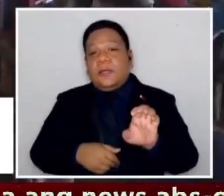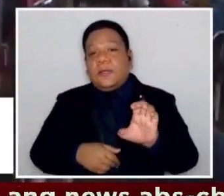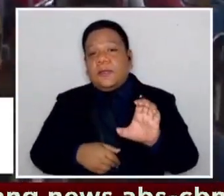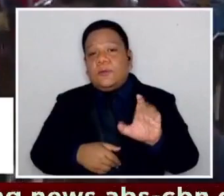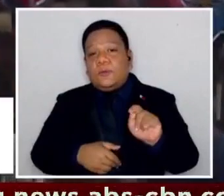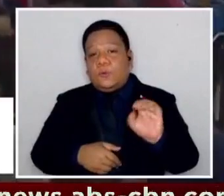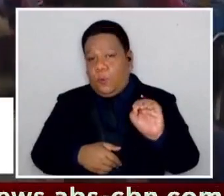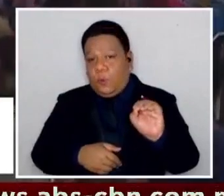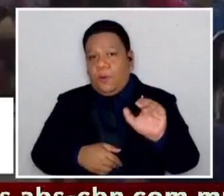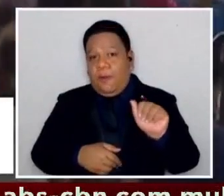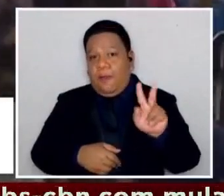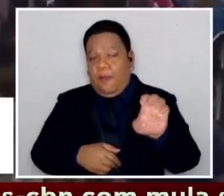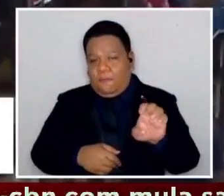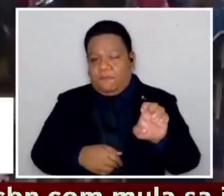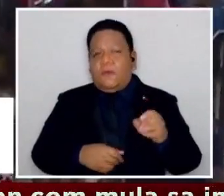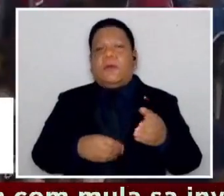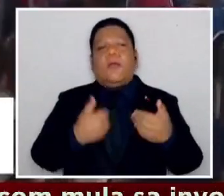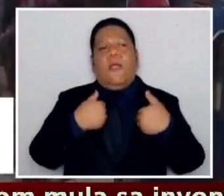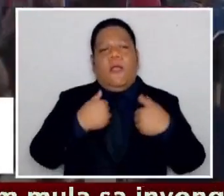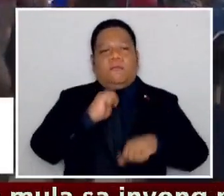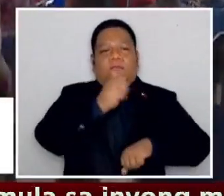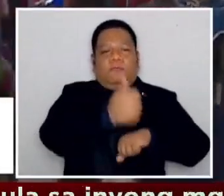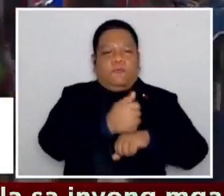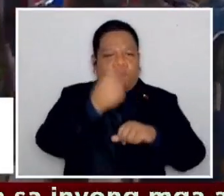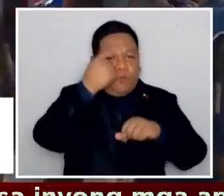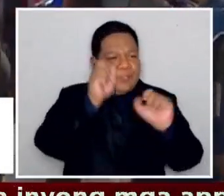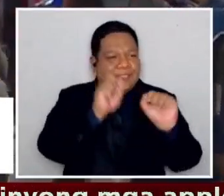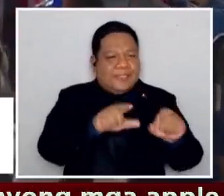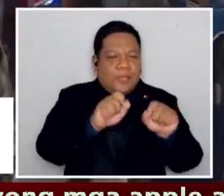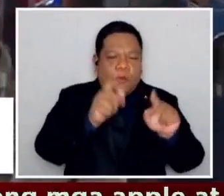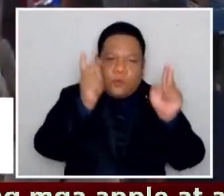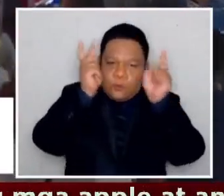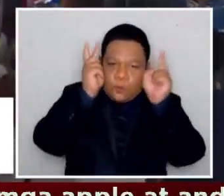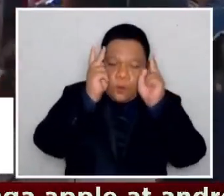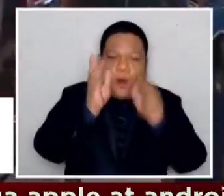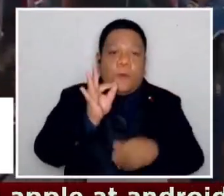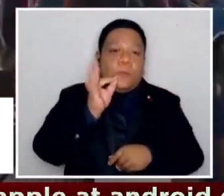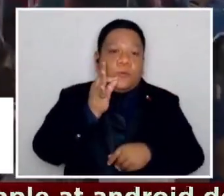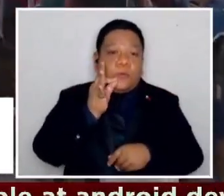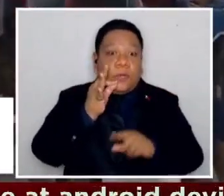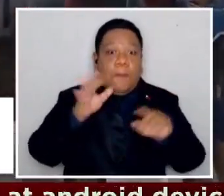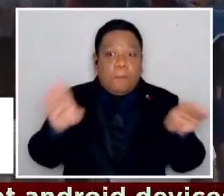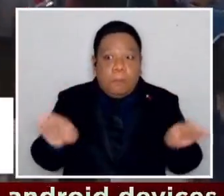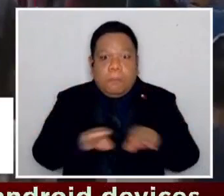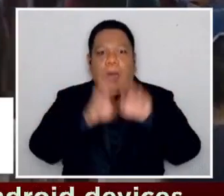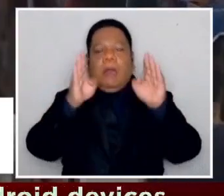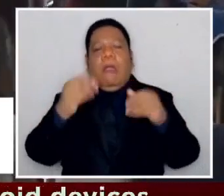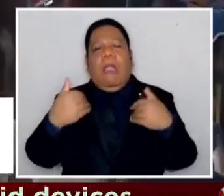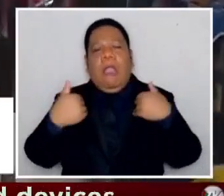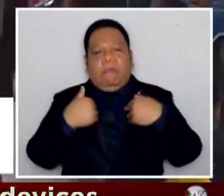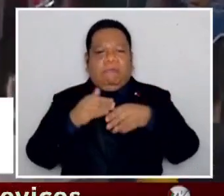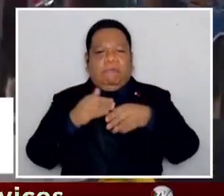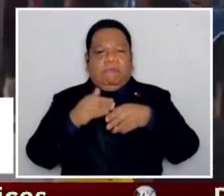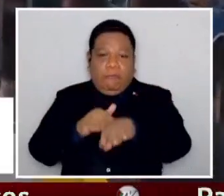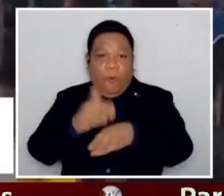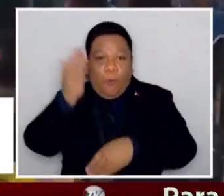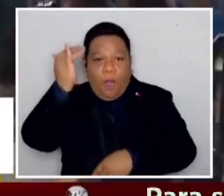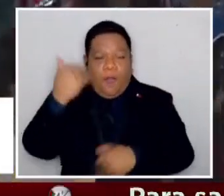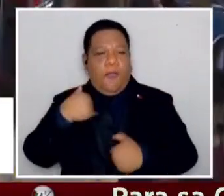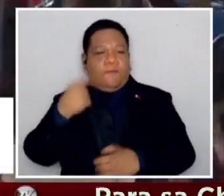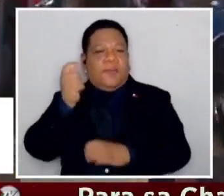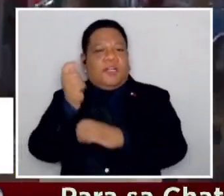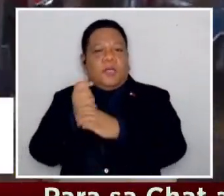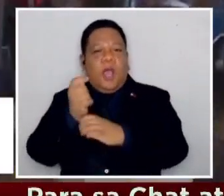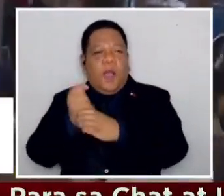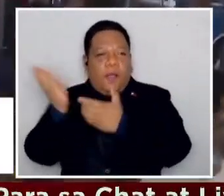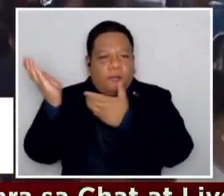mga gulay at prutas. Pero kakambal niyan ang masikip na daloy ng trapiko dahil sa mga truck na nagbabagsak o nagbababa ng mga gulay